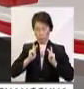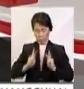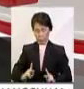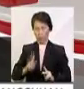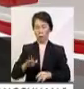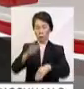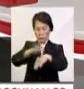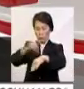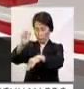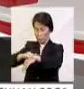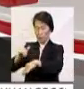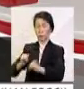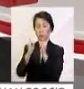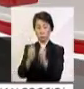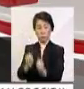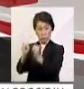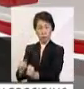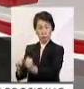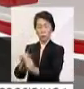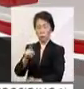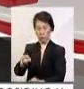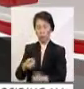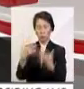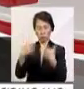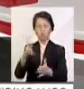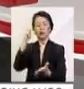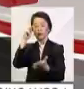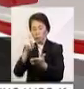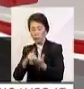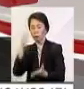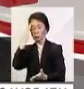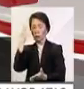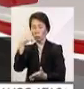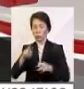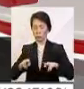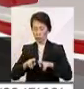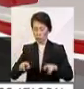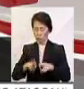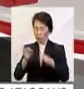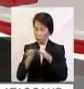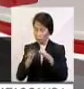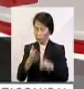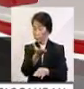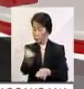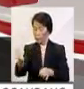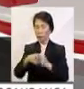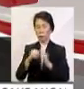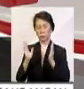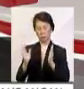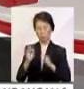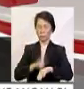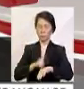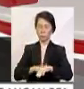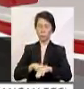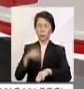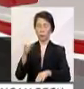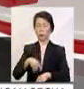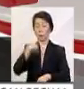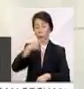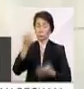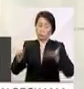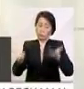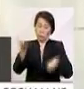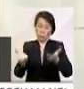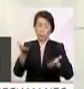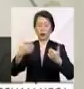akan memanggil beberapa lagi individu yang telah dikenal pasti untuk dirakam keterangan mereka dalam tempoh terdekat. Malah katanya